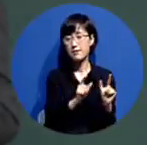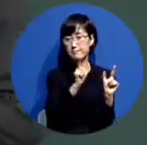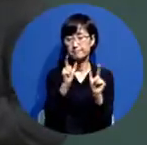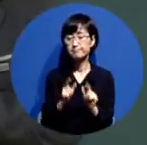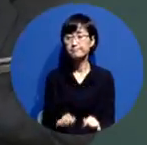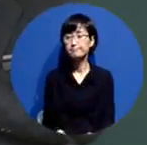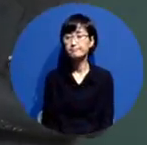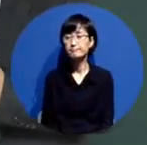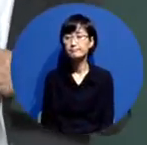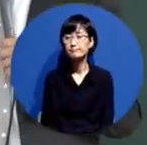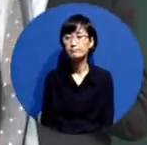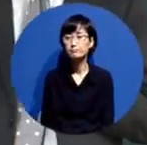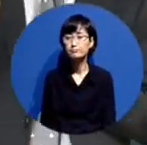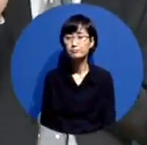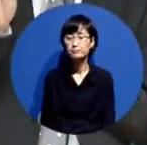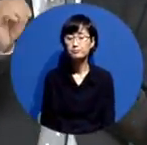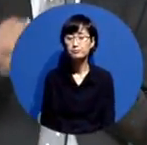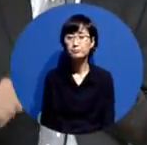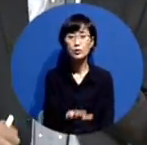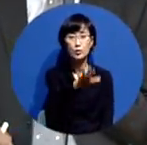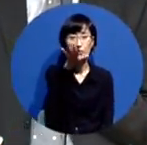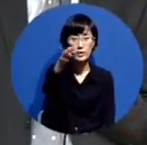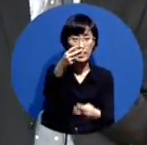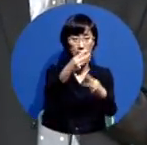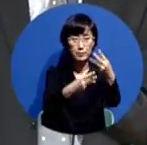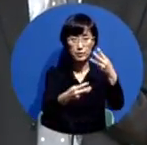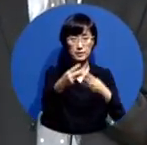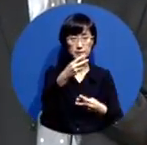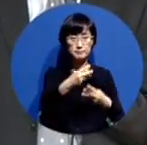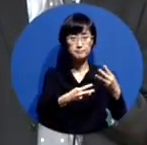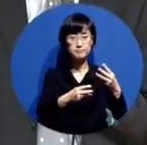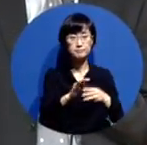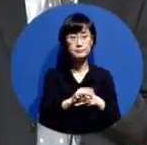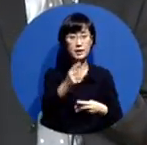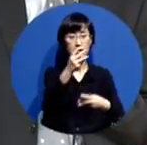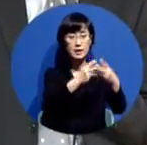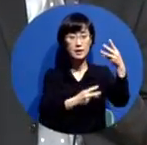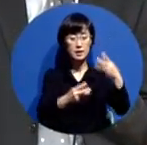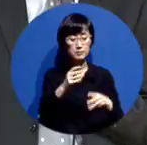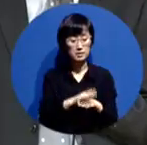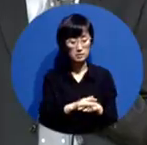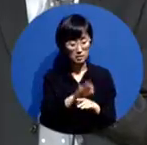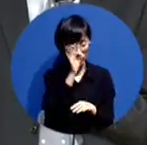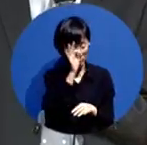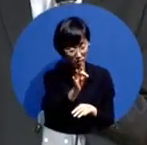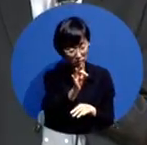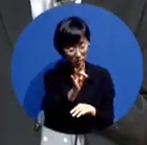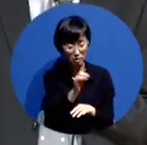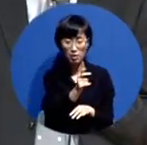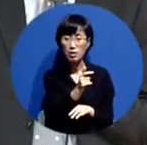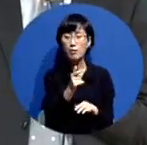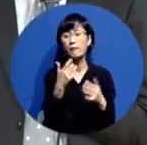在基督耶稣的恩典上刚强起来。 우리 렘넌트들은 지금 현실이 너무너무 약해요. 우리